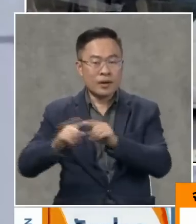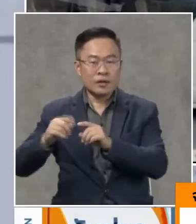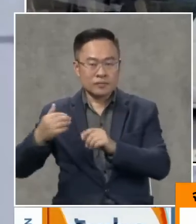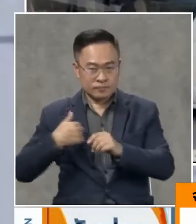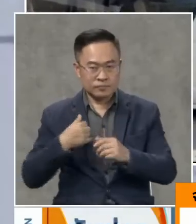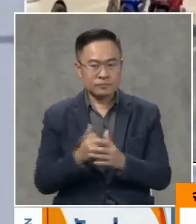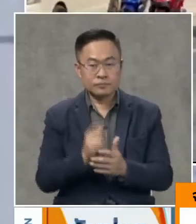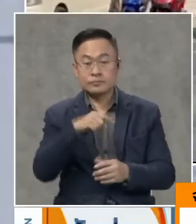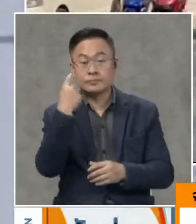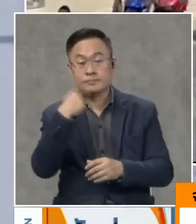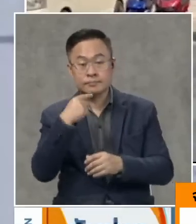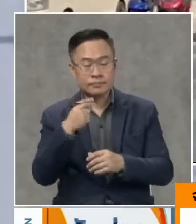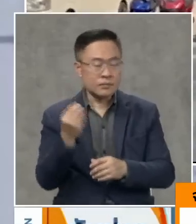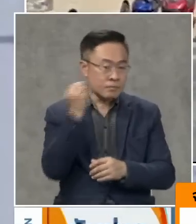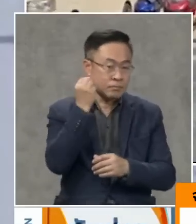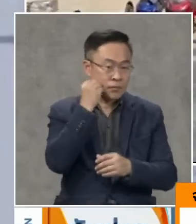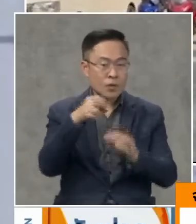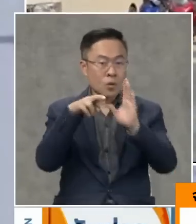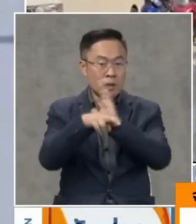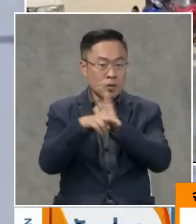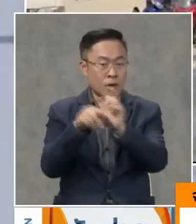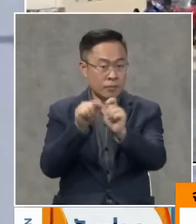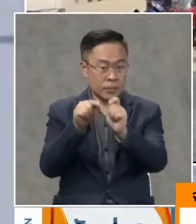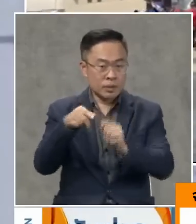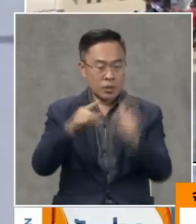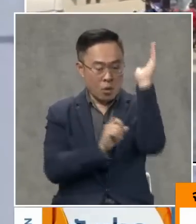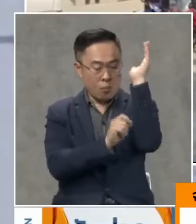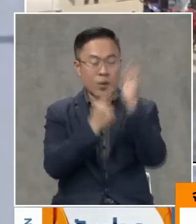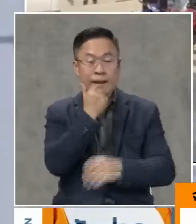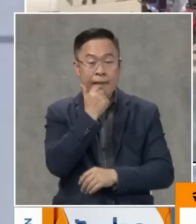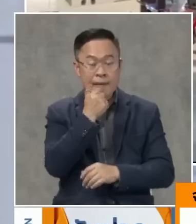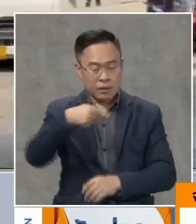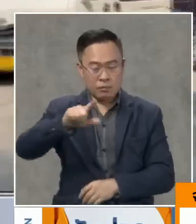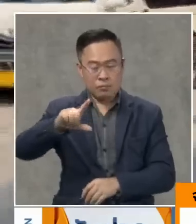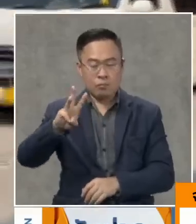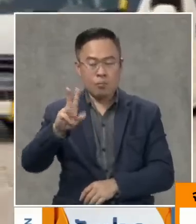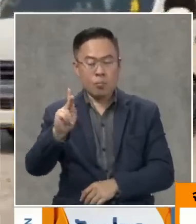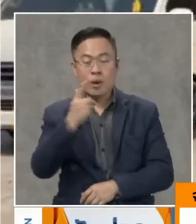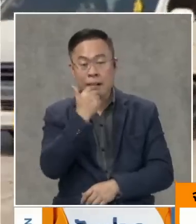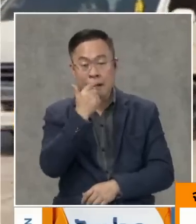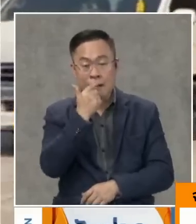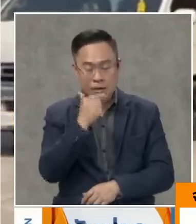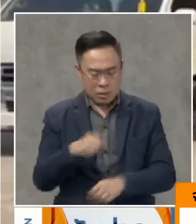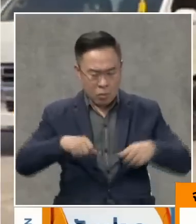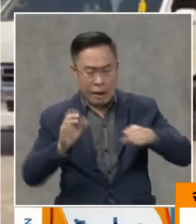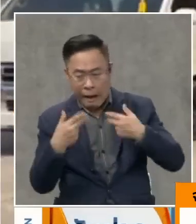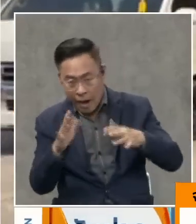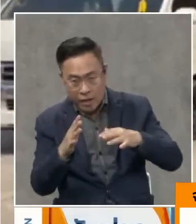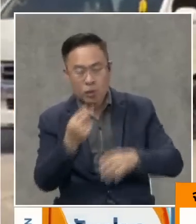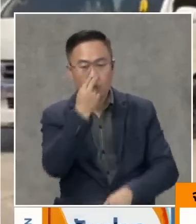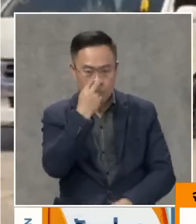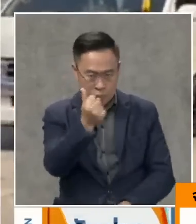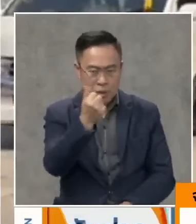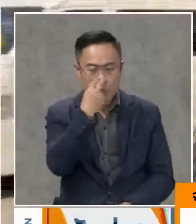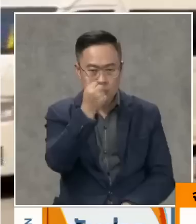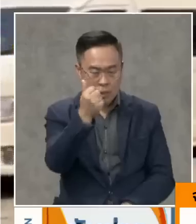ตรวจสอบดูรถได้เลยที่สภ.ปลวกแดงระยองค่ะต้องไปขยายผลจับกุมนะคะนี่อุกอาจมากขโมยกันแบบนี้ว